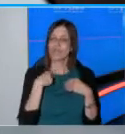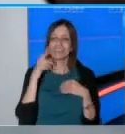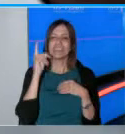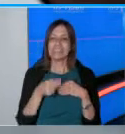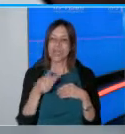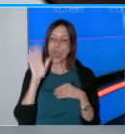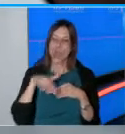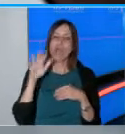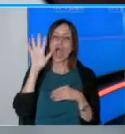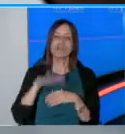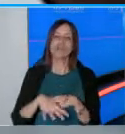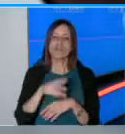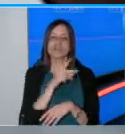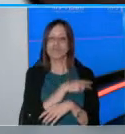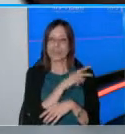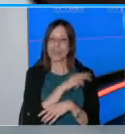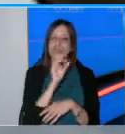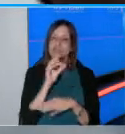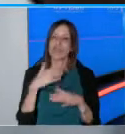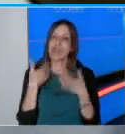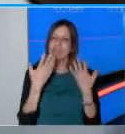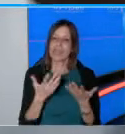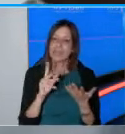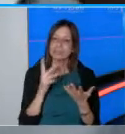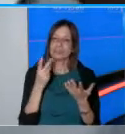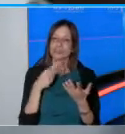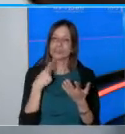עוד 5,000 שוטרים כדי לתת לזה מה שנקרא שתהיה נוכחות.